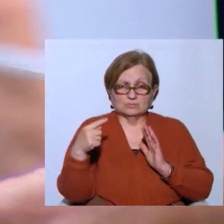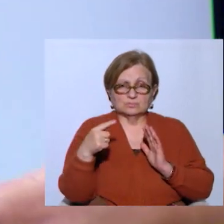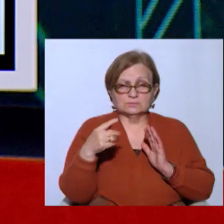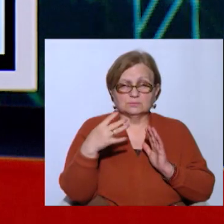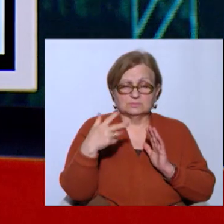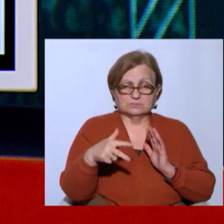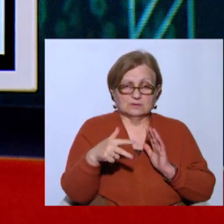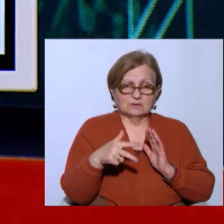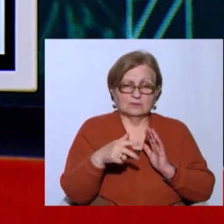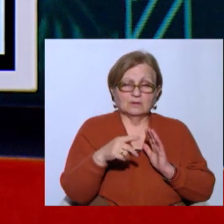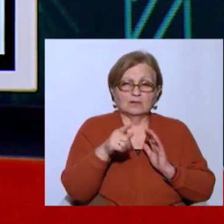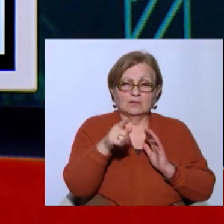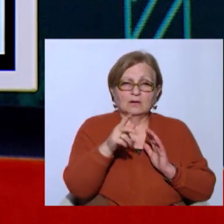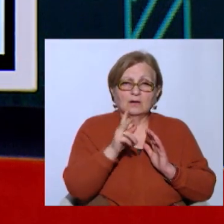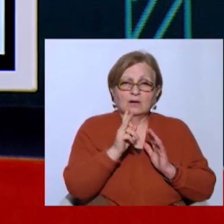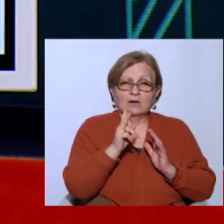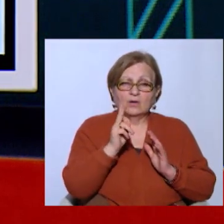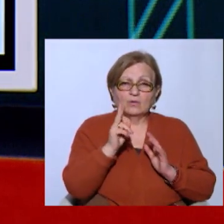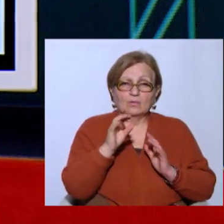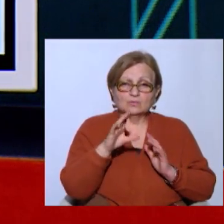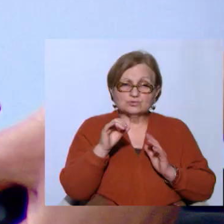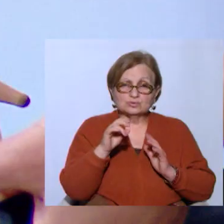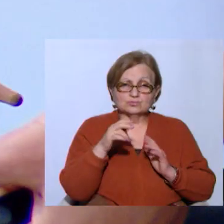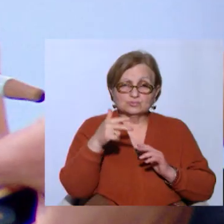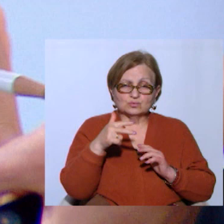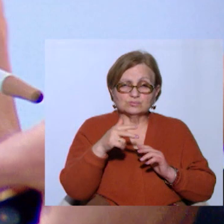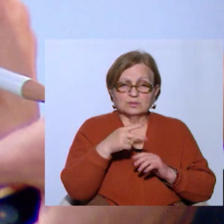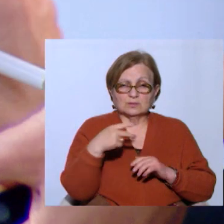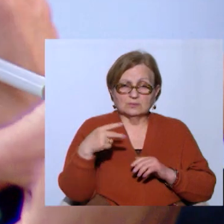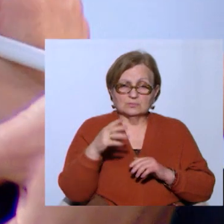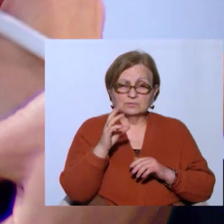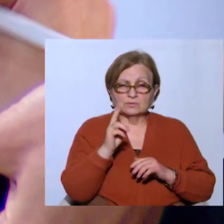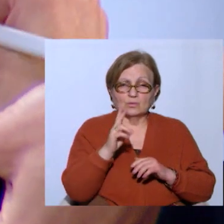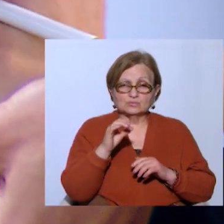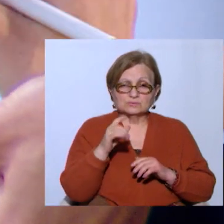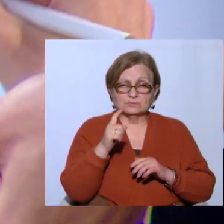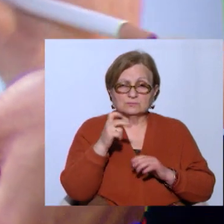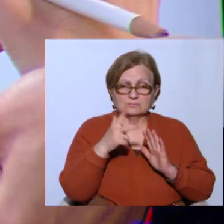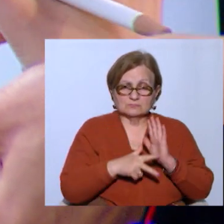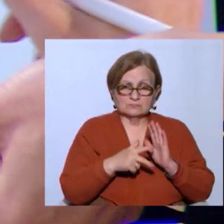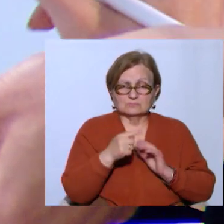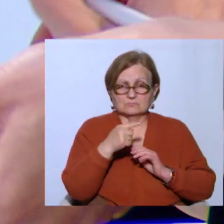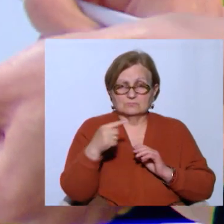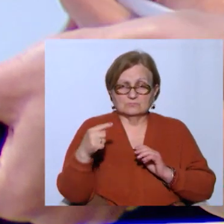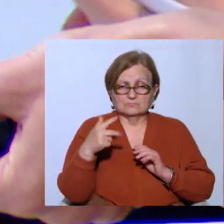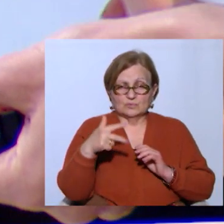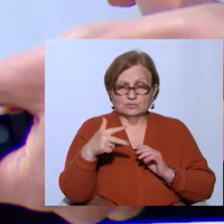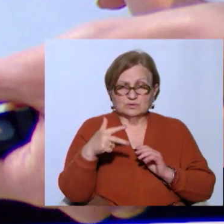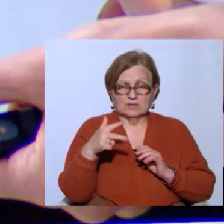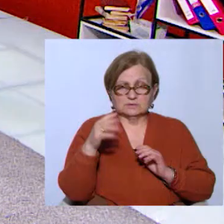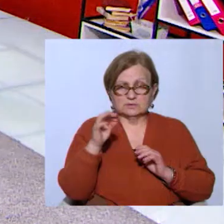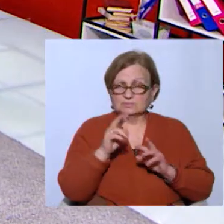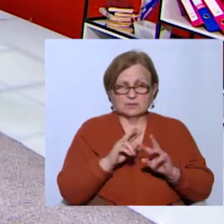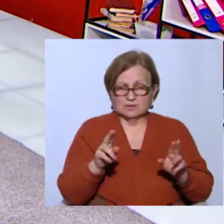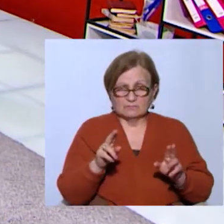გრადუსი და კოსინუსი 30 გრადუსი უდრის კოსინუს 180 გრადუს მინუს 30 გრადუსი,